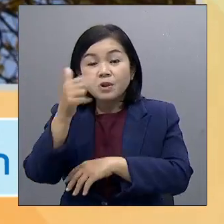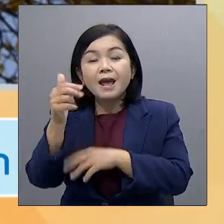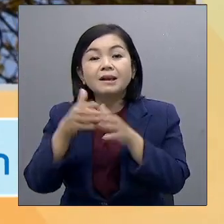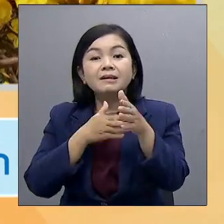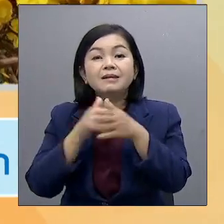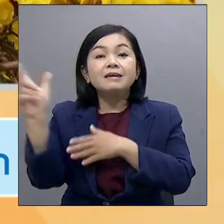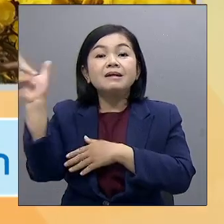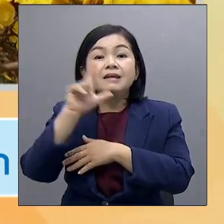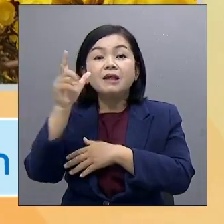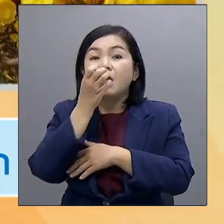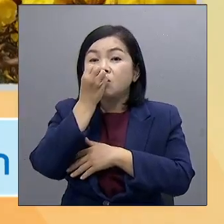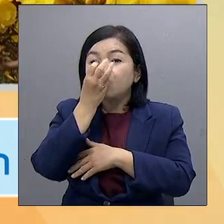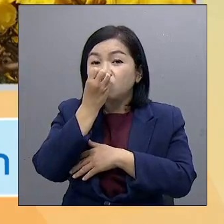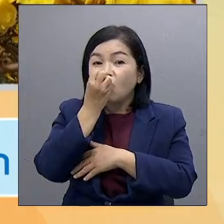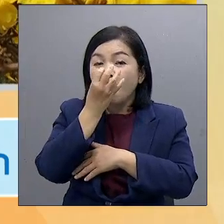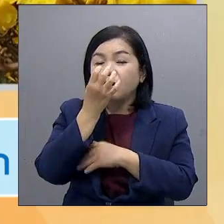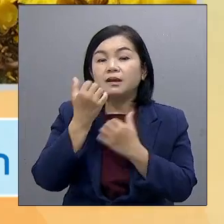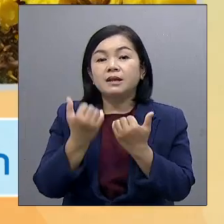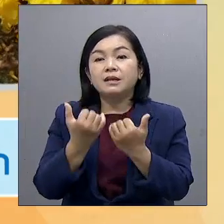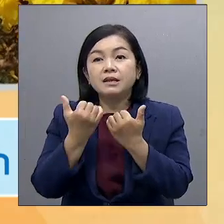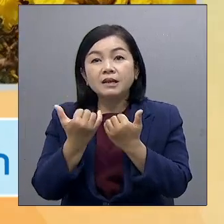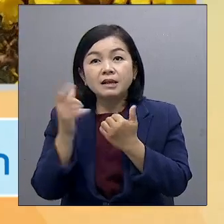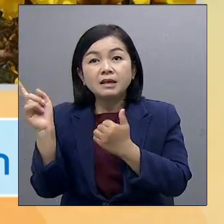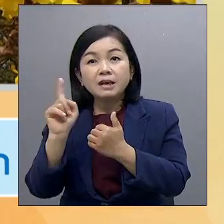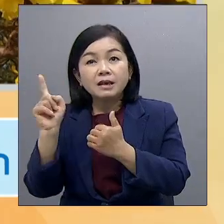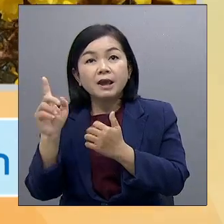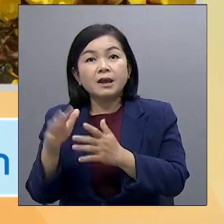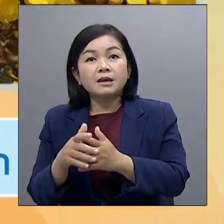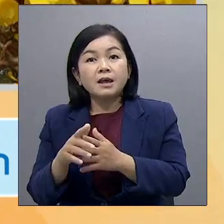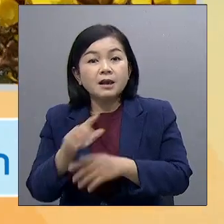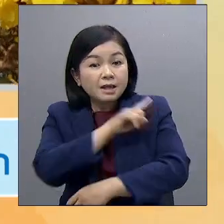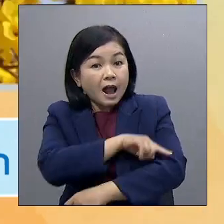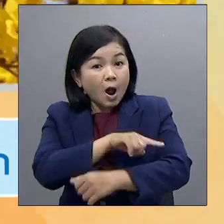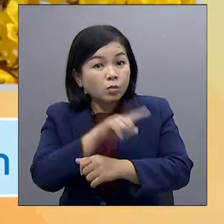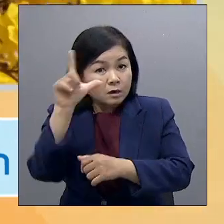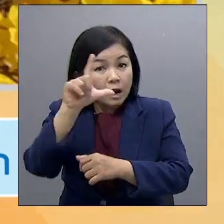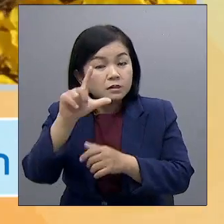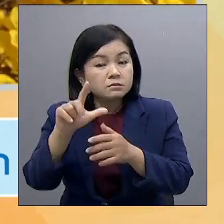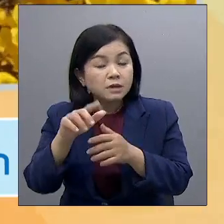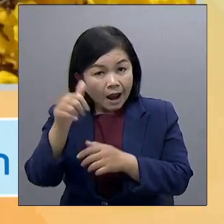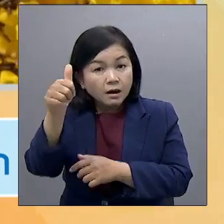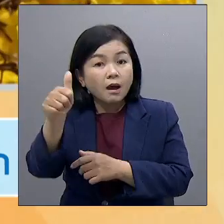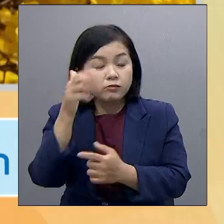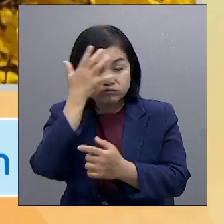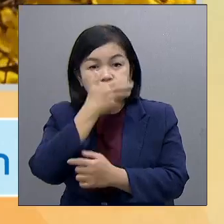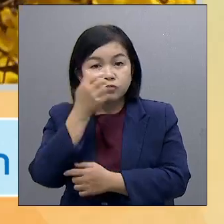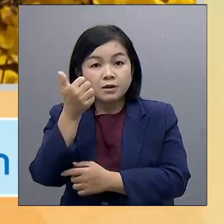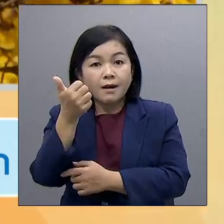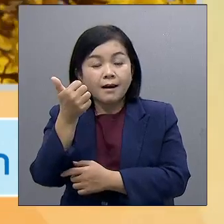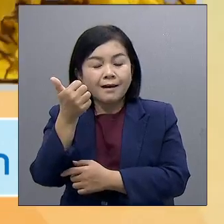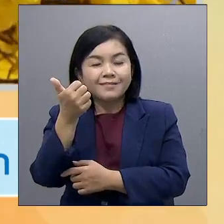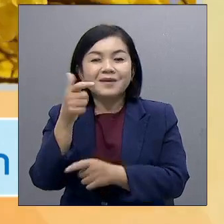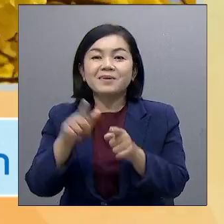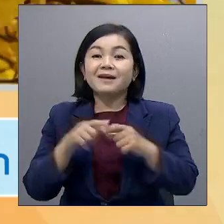ผู้ชมสามารถไปได้เลยอ่าเทียบให้เห็นเลยนี่เห็นมั้เหลืองกับขาวพี่เต้หรือว่าจะเป็นม่วงได้หมดได้หมดคุณยุ้ย